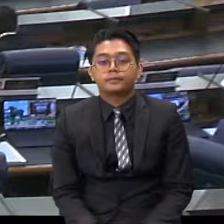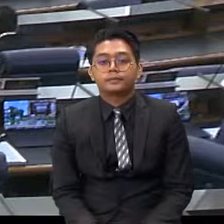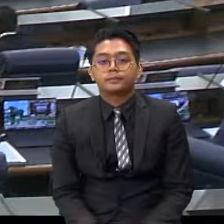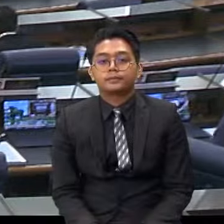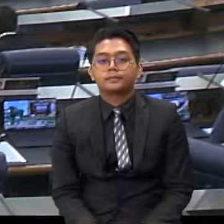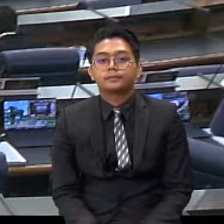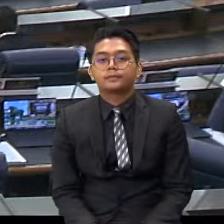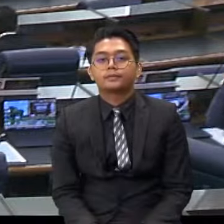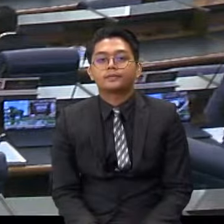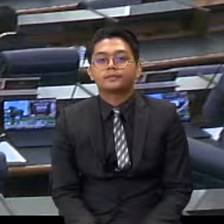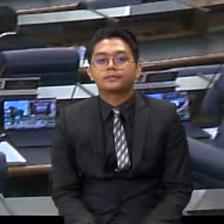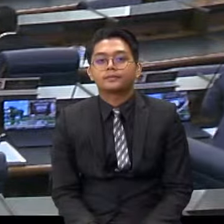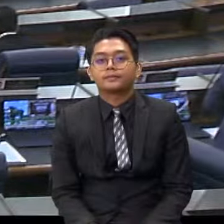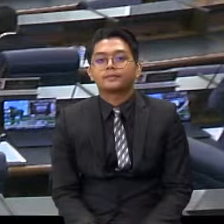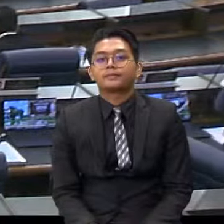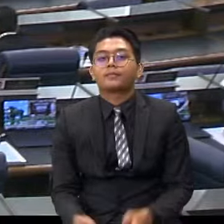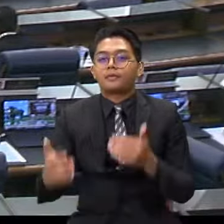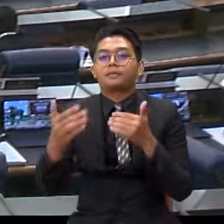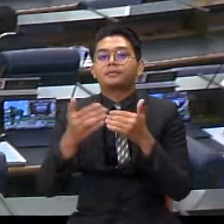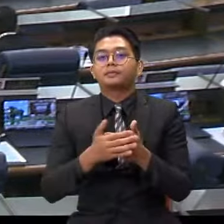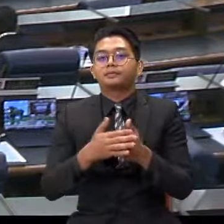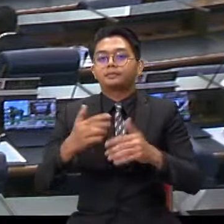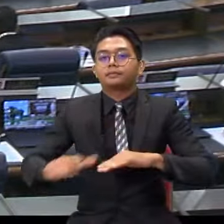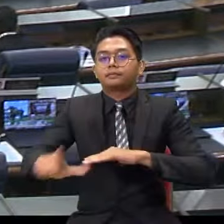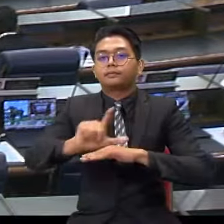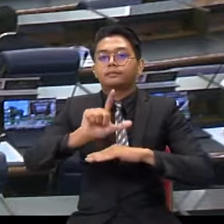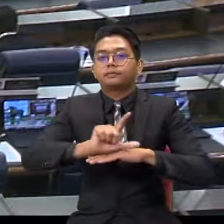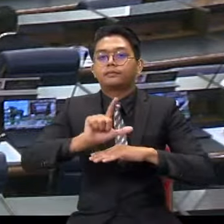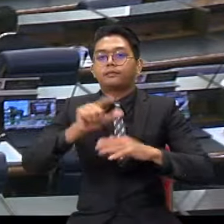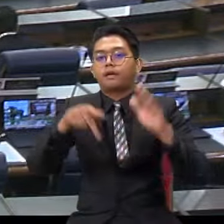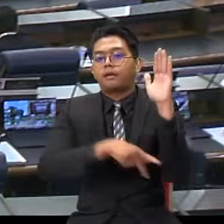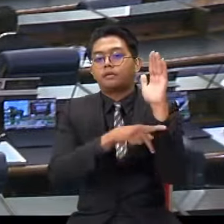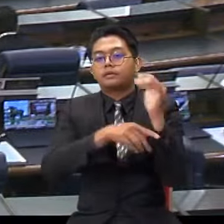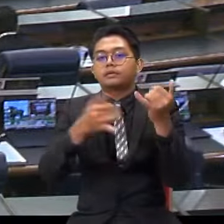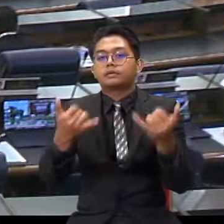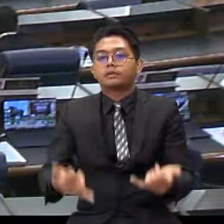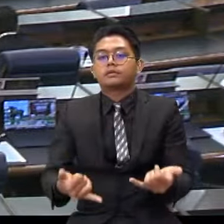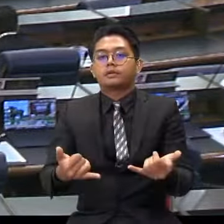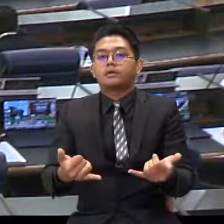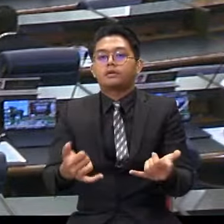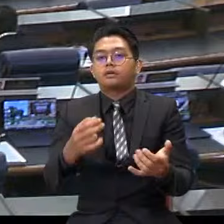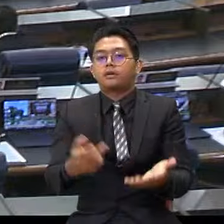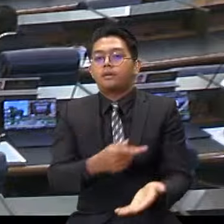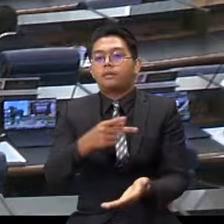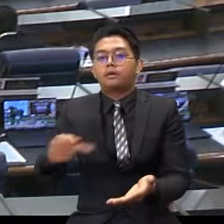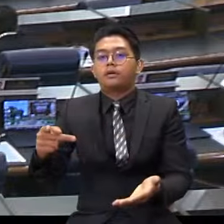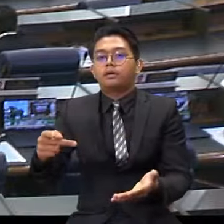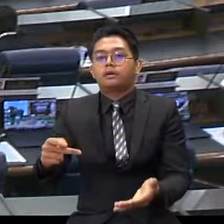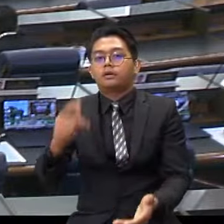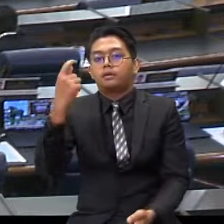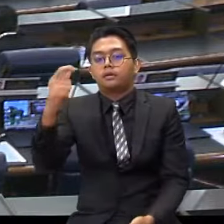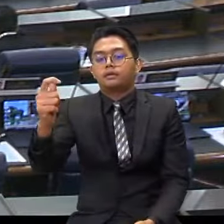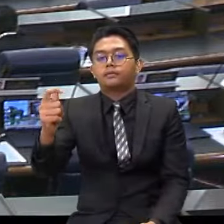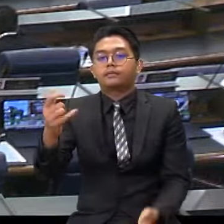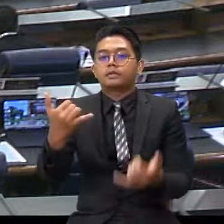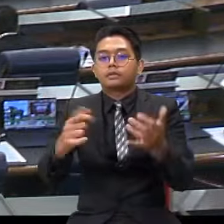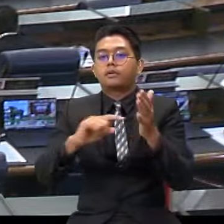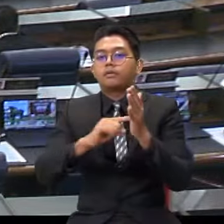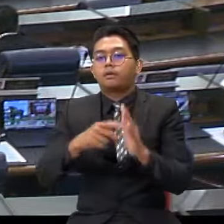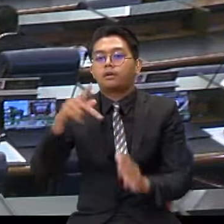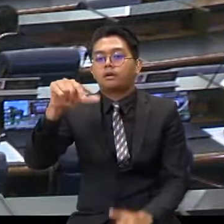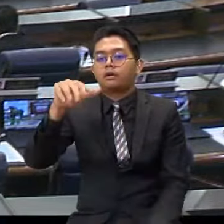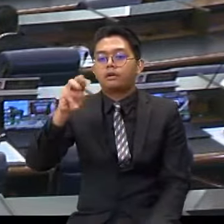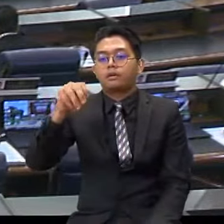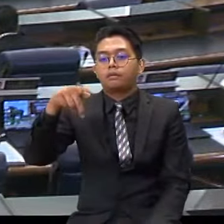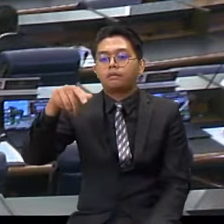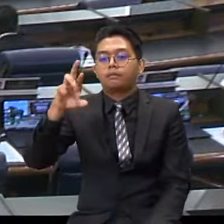30 tahun pada 2022 adalah seramai 9.6 juta orang iaitu hampir 30% daripada keseluruhan rakyat